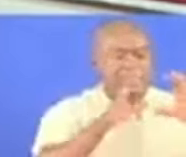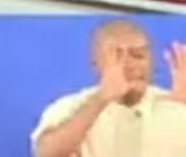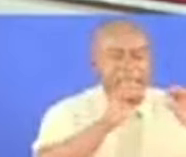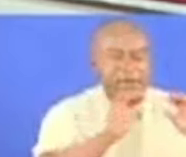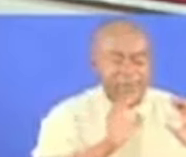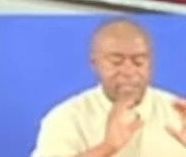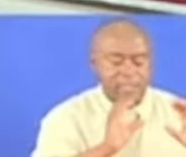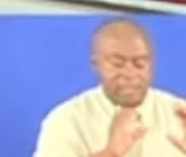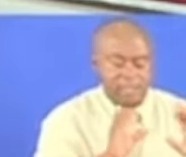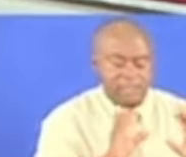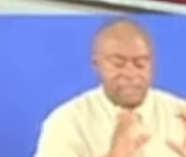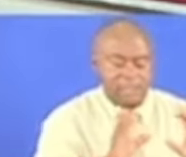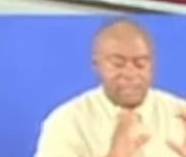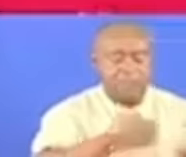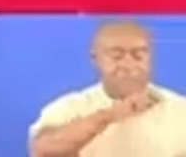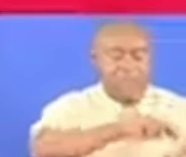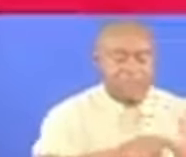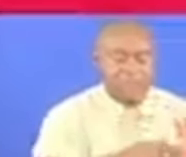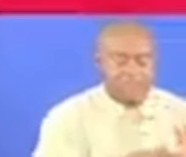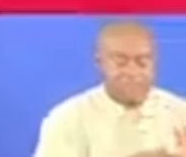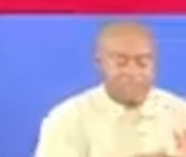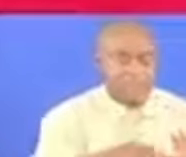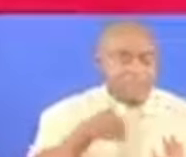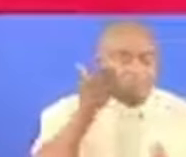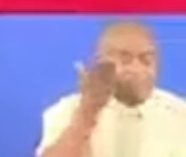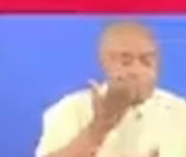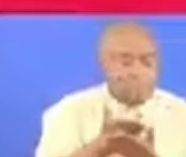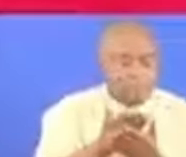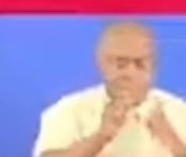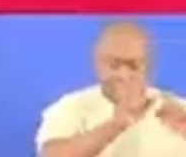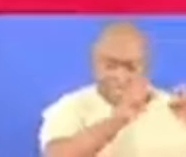deeka ibara hii ibak Kama